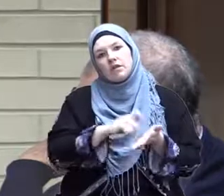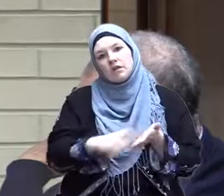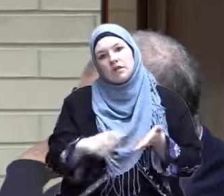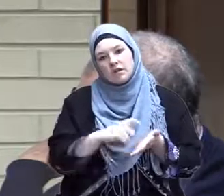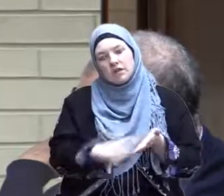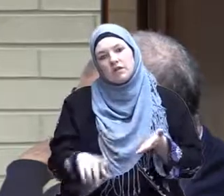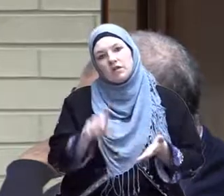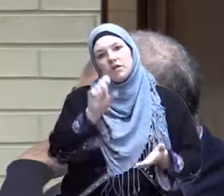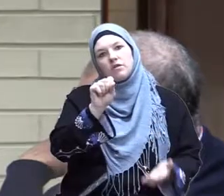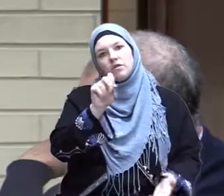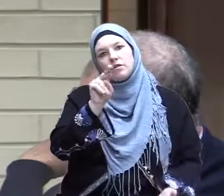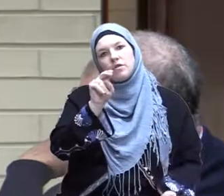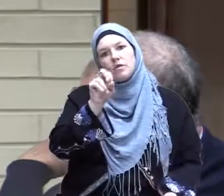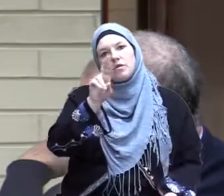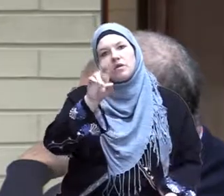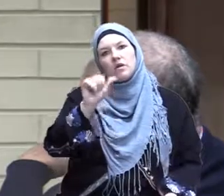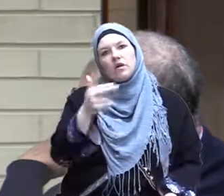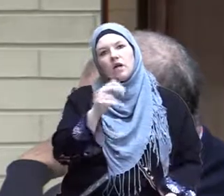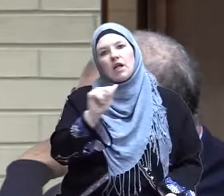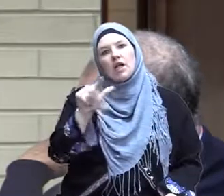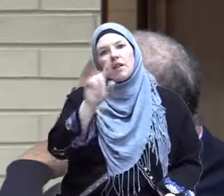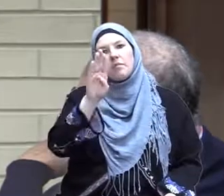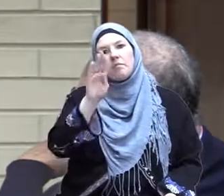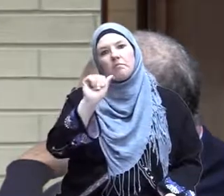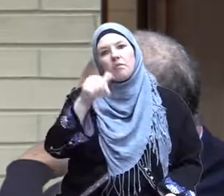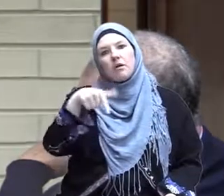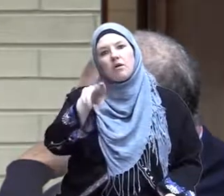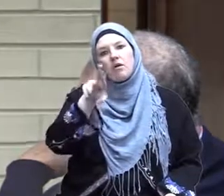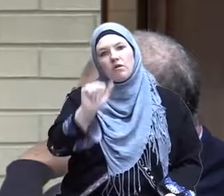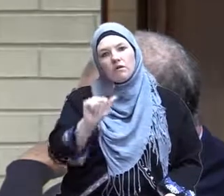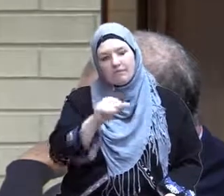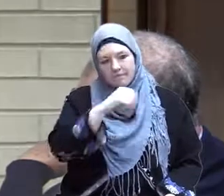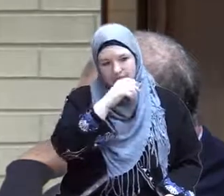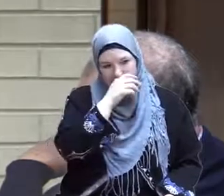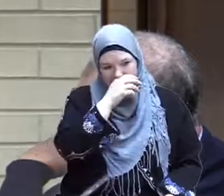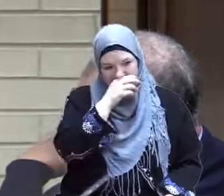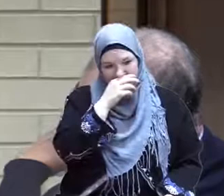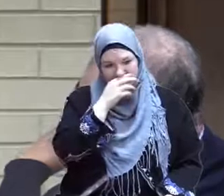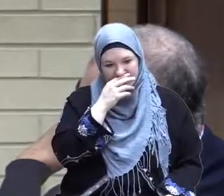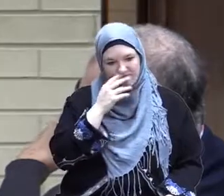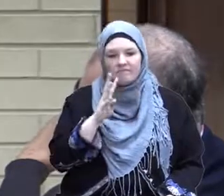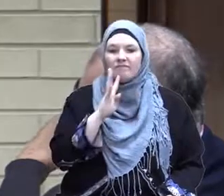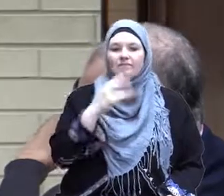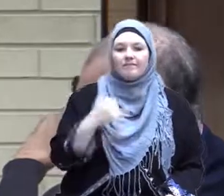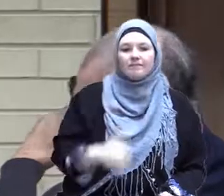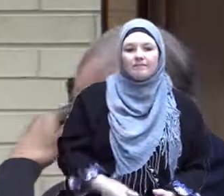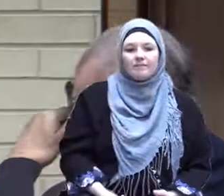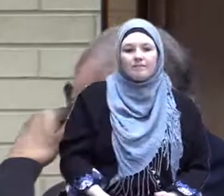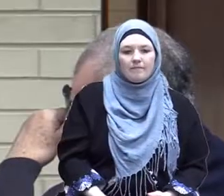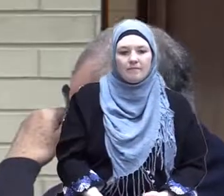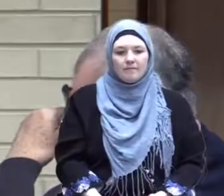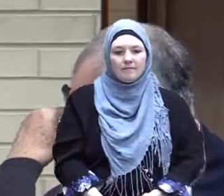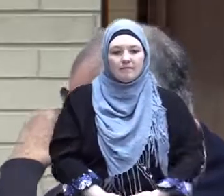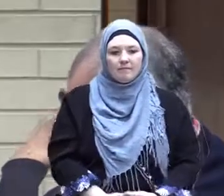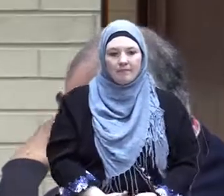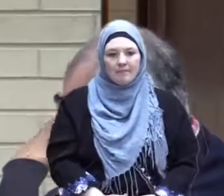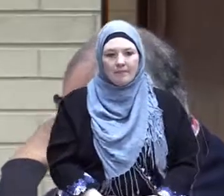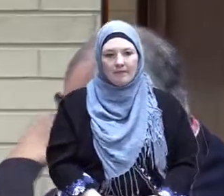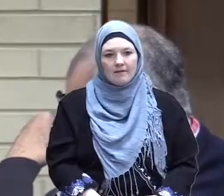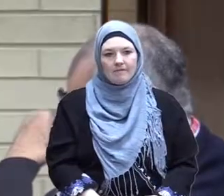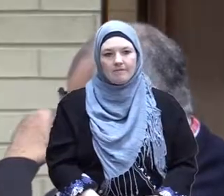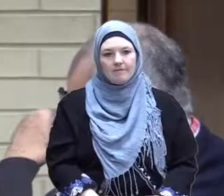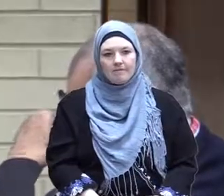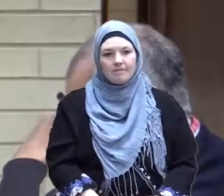Surah Al-Baqarah, لَيْسَ الْبِرَّ أَن تُوَلُّوا وُجُوهَكُمْ قِبَلَ الْمَشْرِقِ وَالْمَغْرِبِ وَلَكِنَّ الْبِرَّ